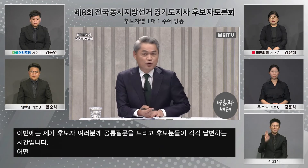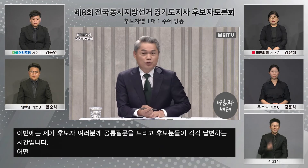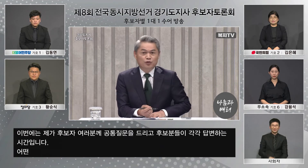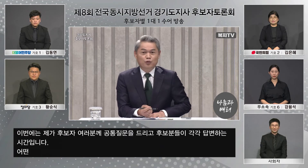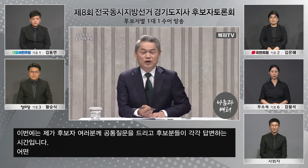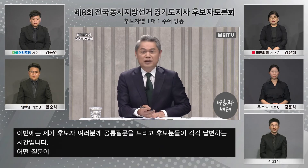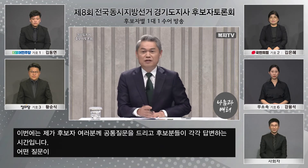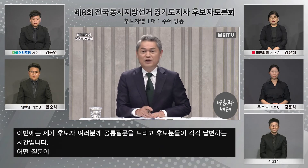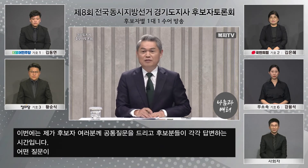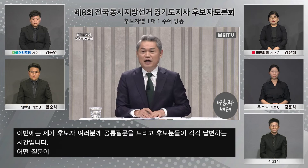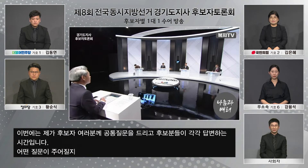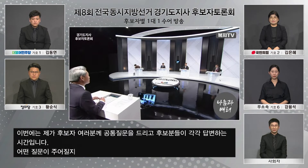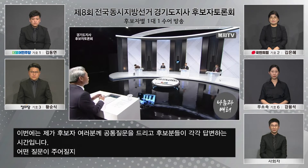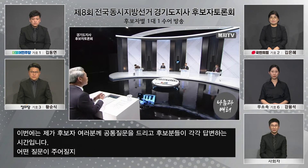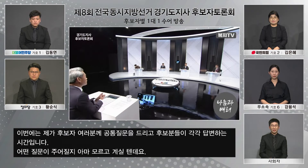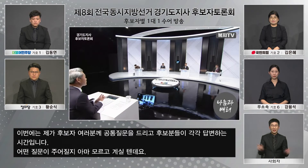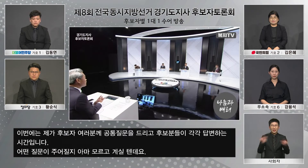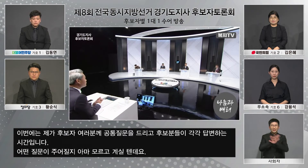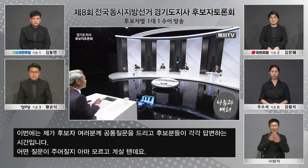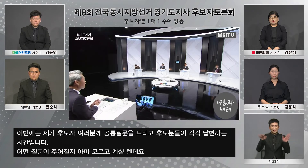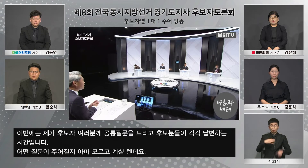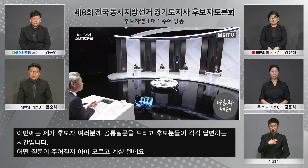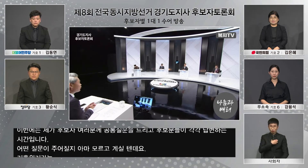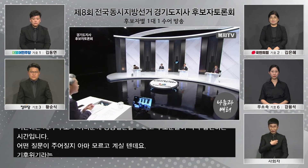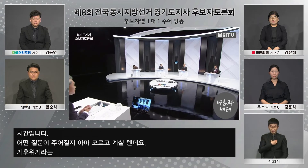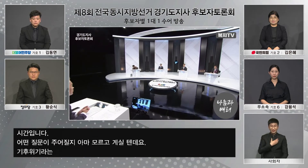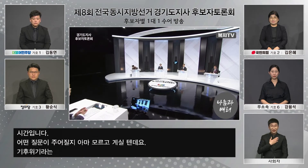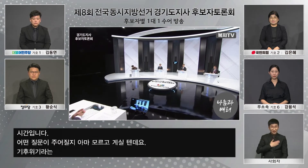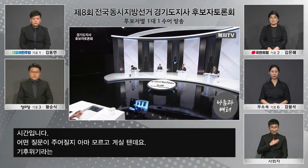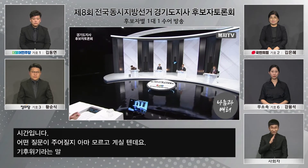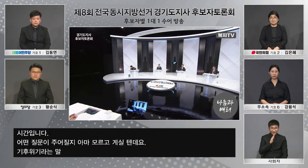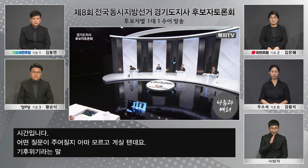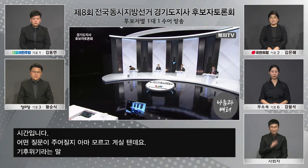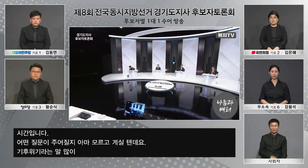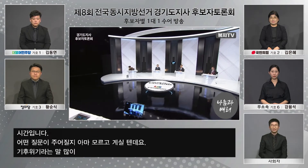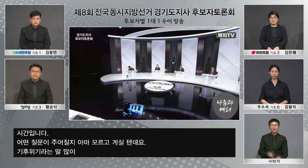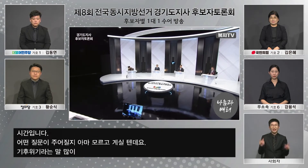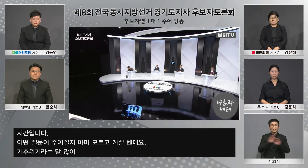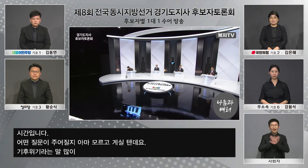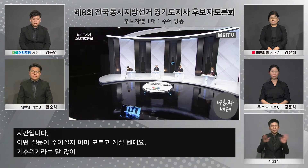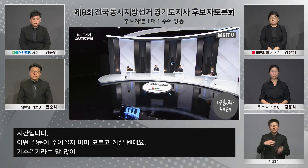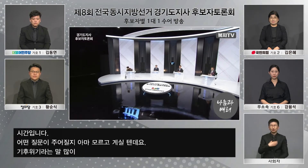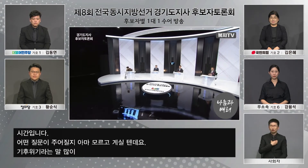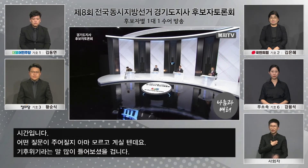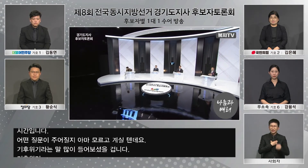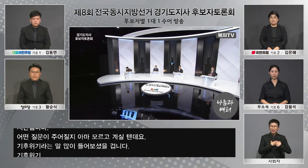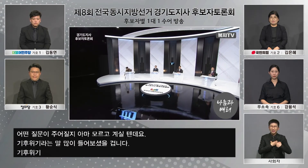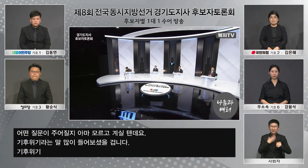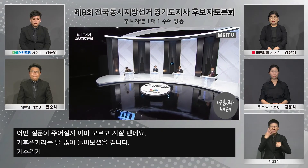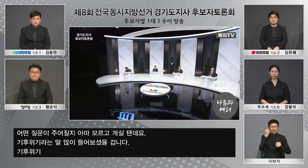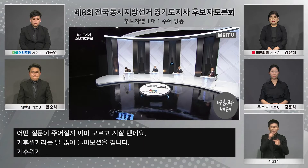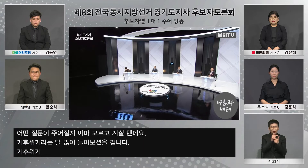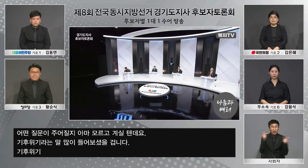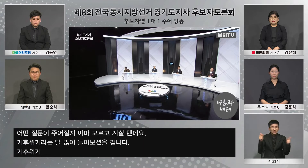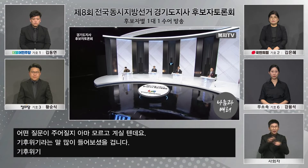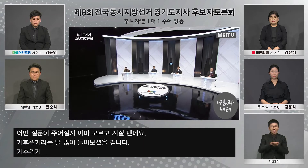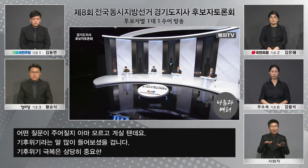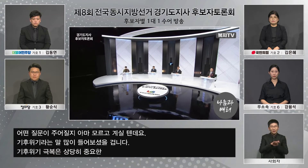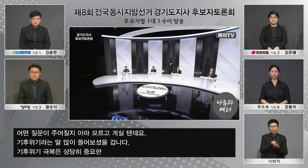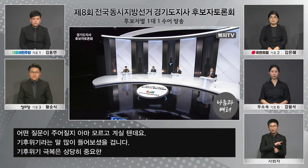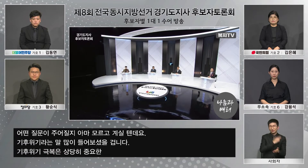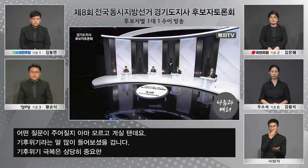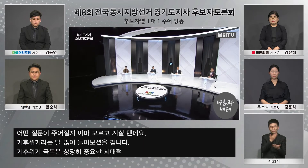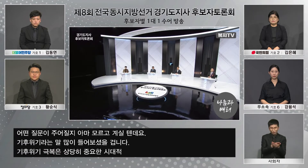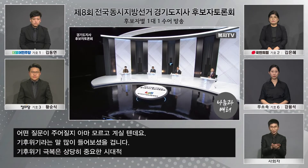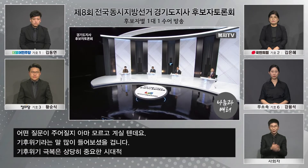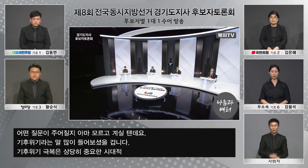기후위기라는 말 많이 들어보셨을 겁니다. 기후위기 극복은 상당히 중요한 시대적 과제가 됐고